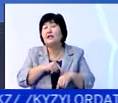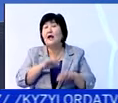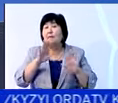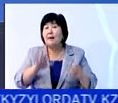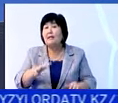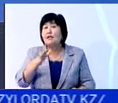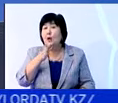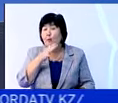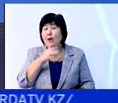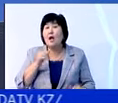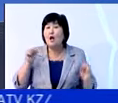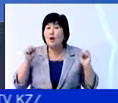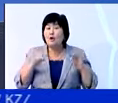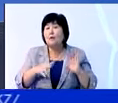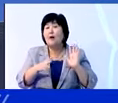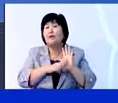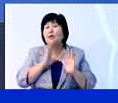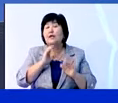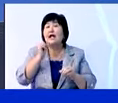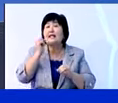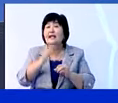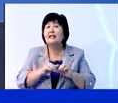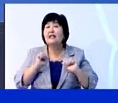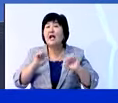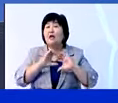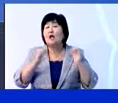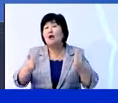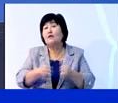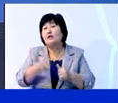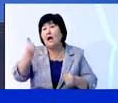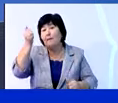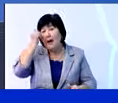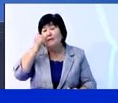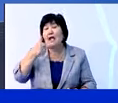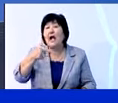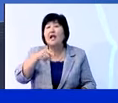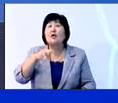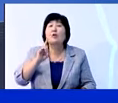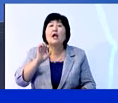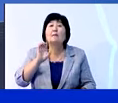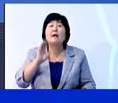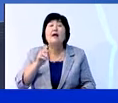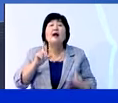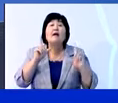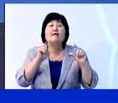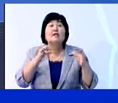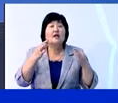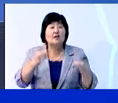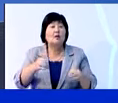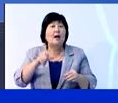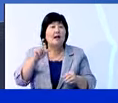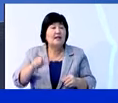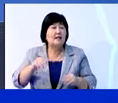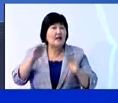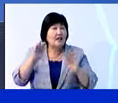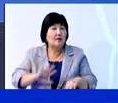местному времени. Сбор в 8 утра на центральном стадионе возле памятника Гани Муратбаеву. На выезд допускаются лица не